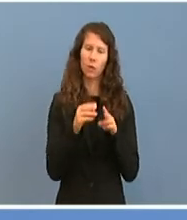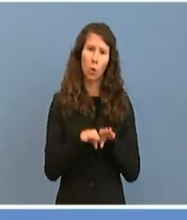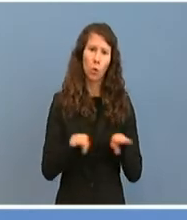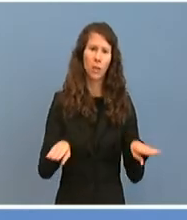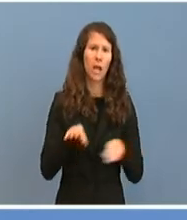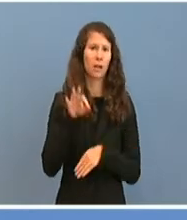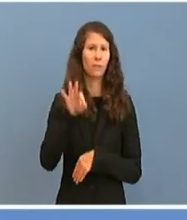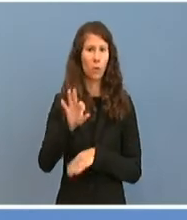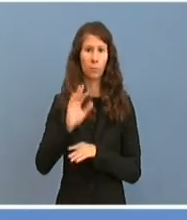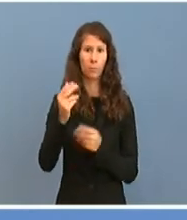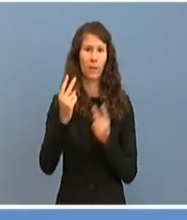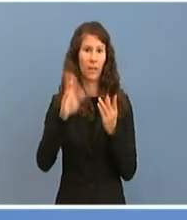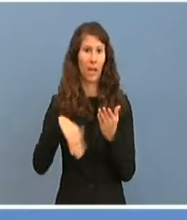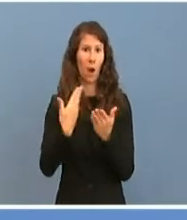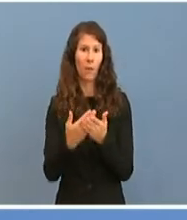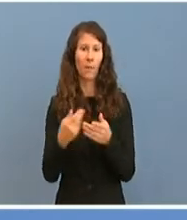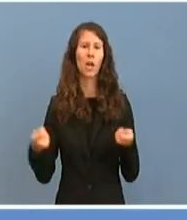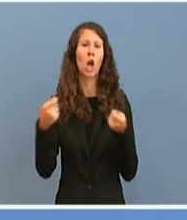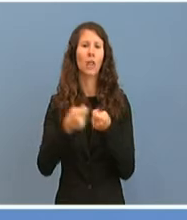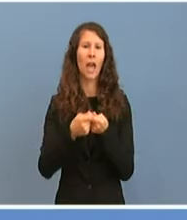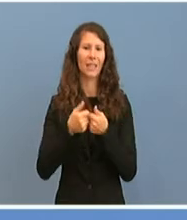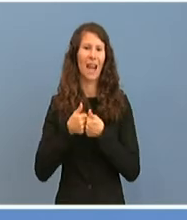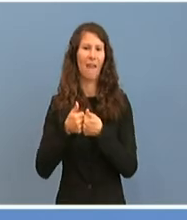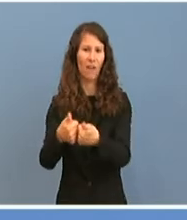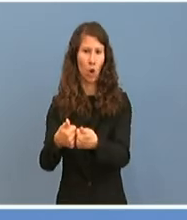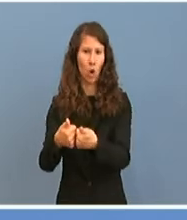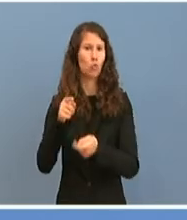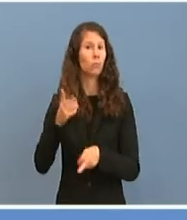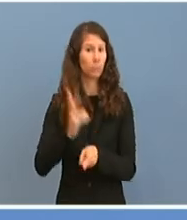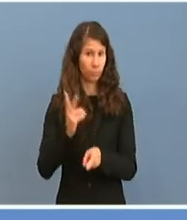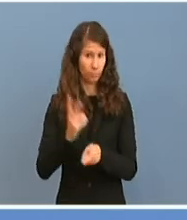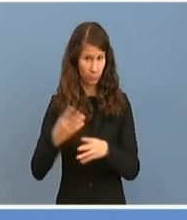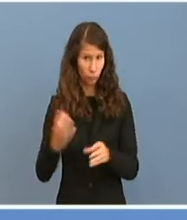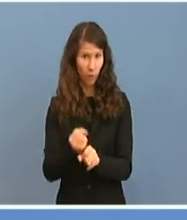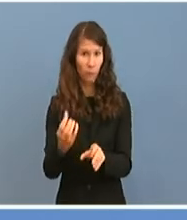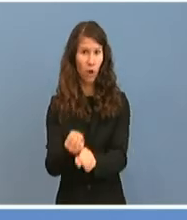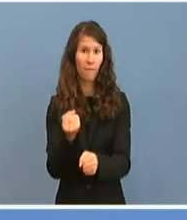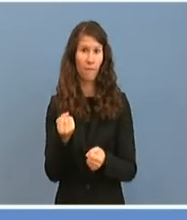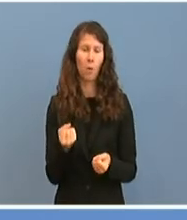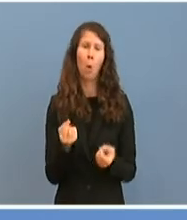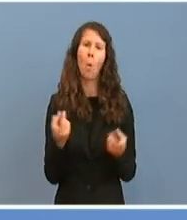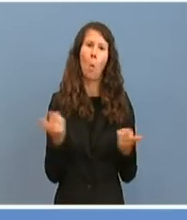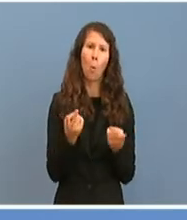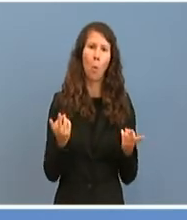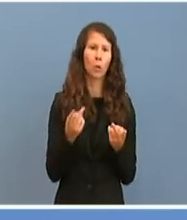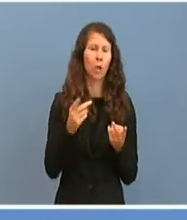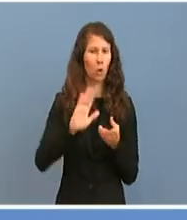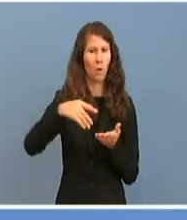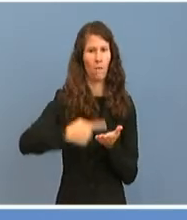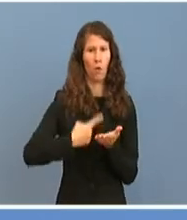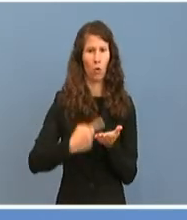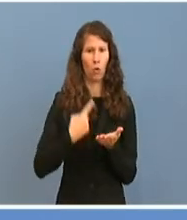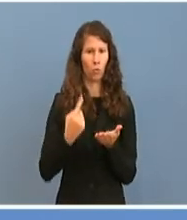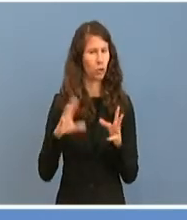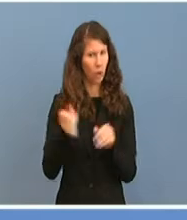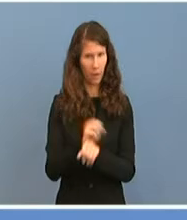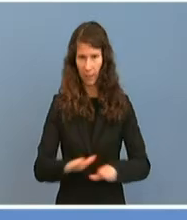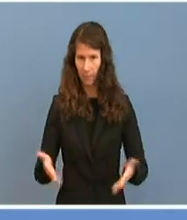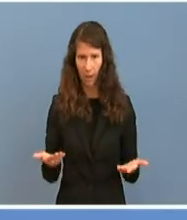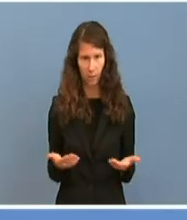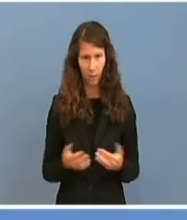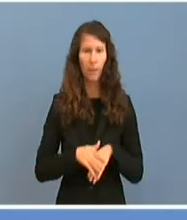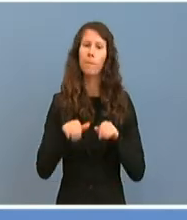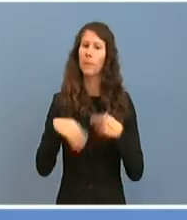die Kontaktnachverfolgung weiterhin leisten zu können, noch erbracht werden kann oder nicht. Es gibt auch